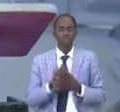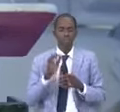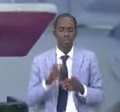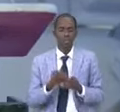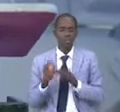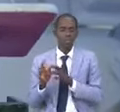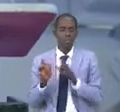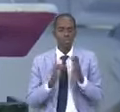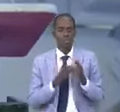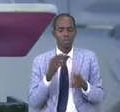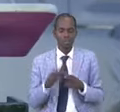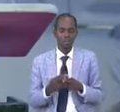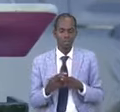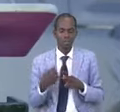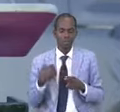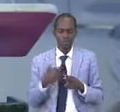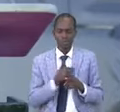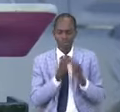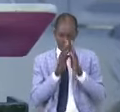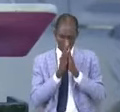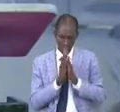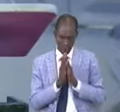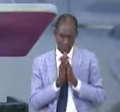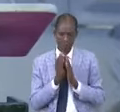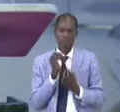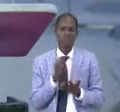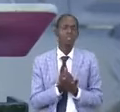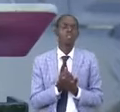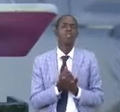au nom de Jésus nous prions